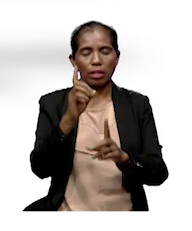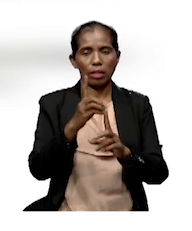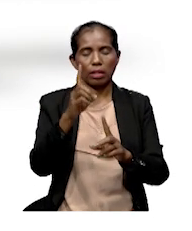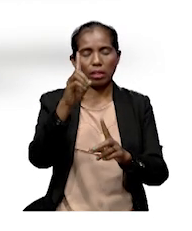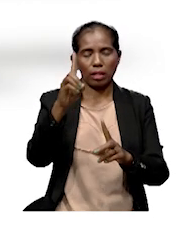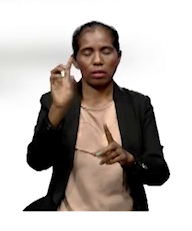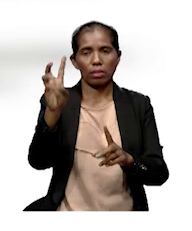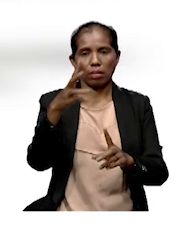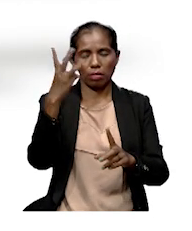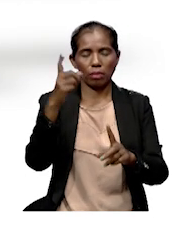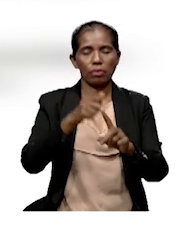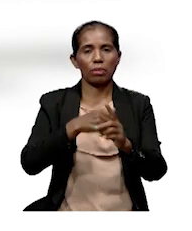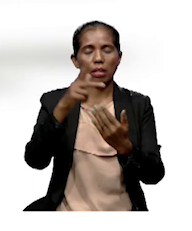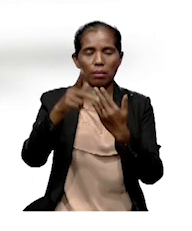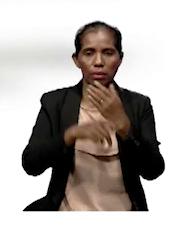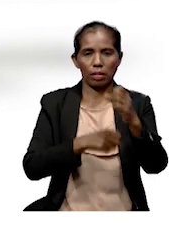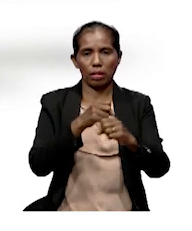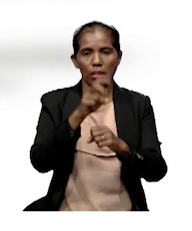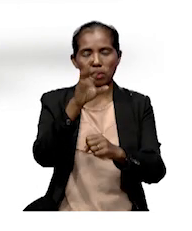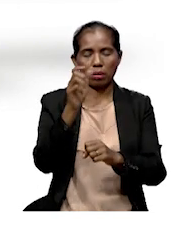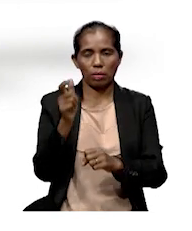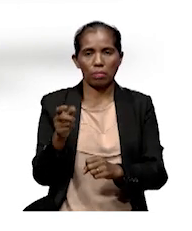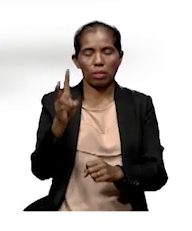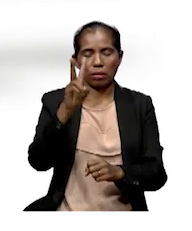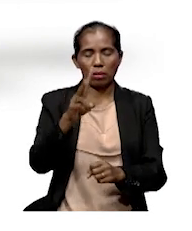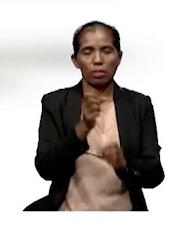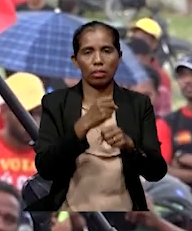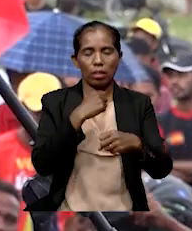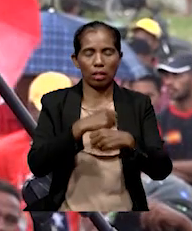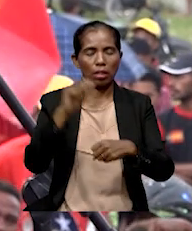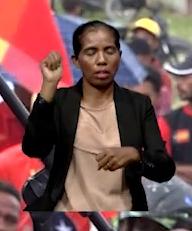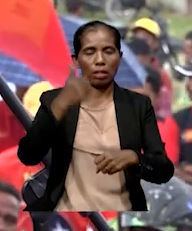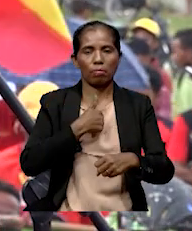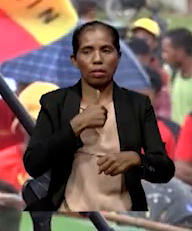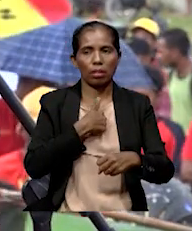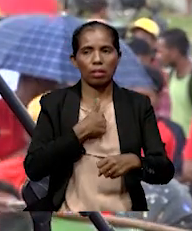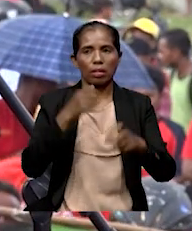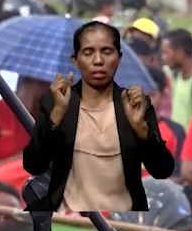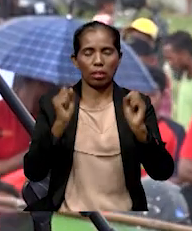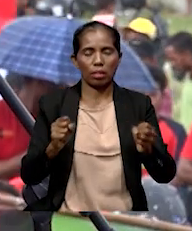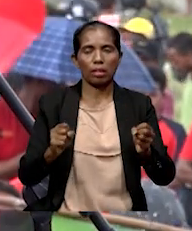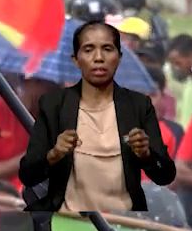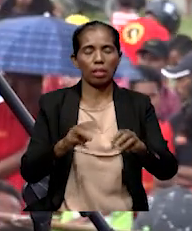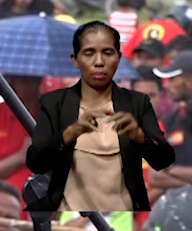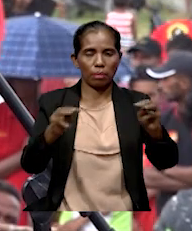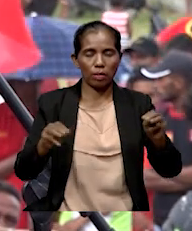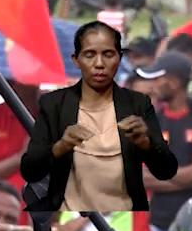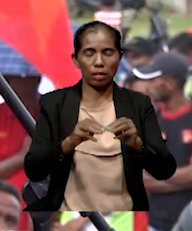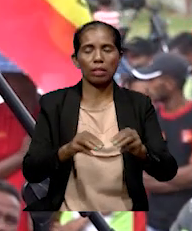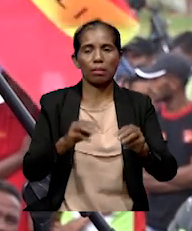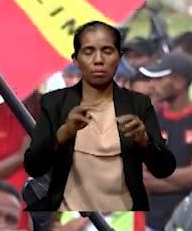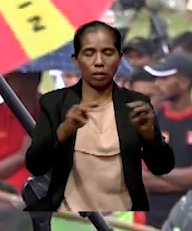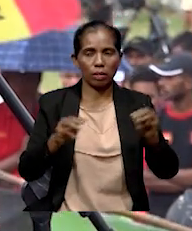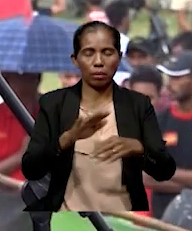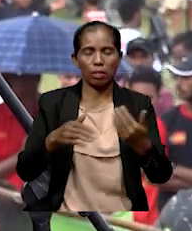nen fulan abril, tinan rihun rua rua nulu resin rua. Ho dihalau kampanye elektoral ia teritorium nasional, tan baluolo mos